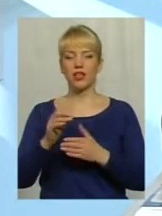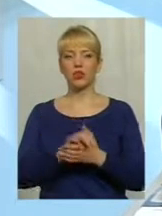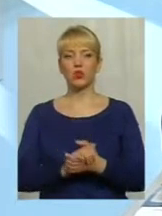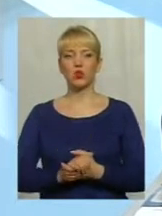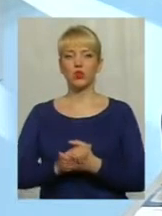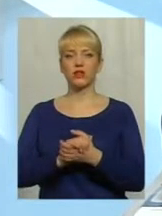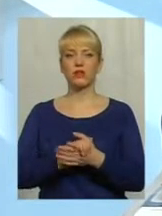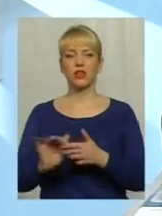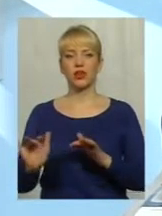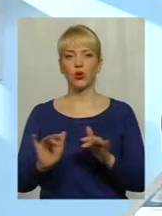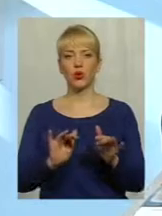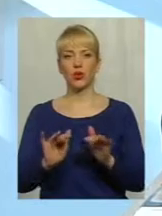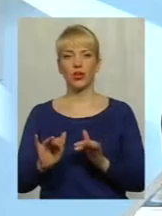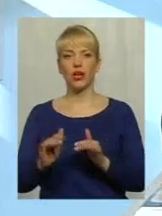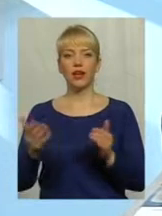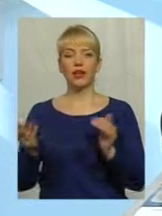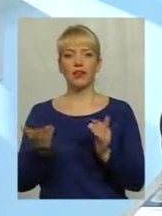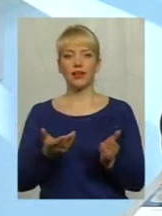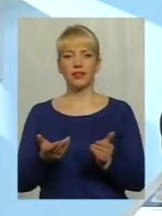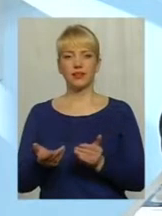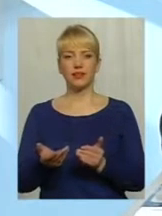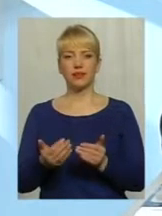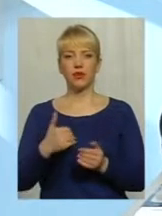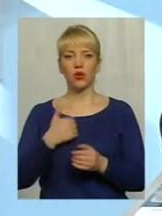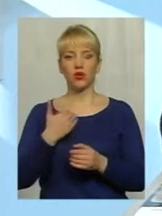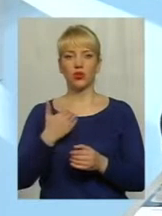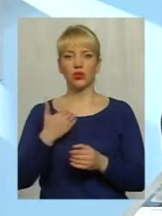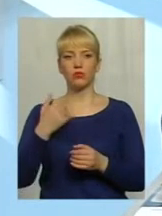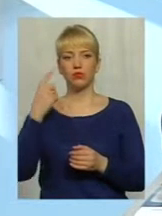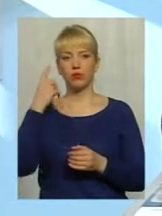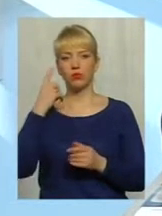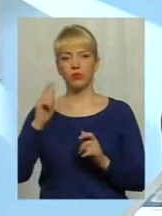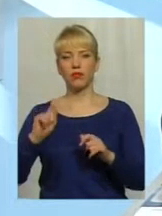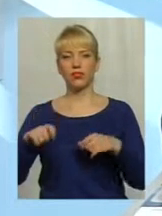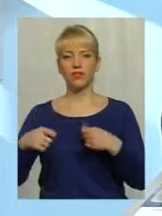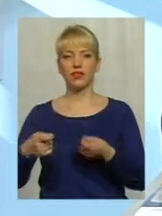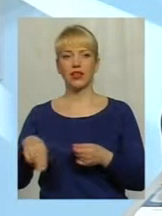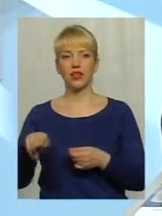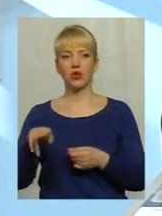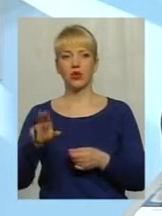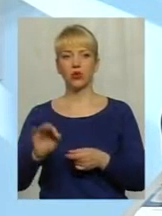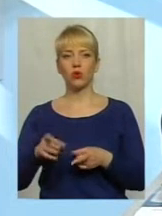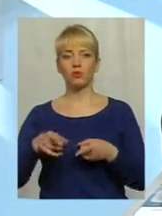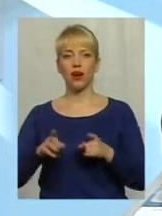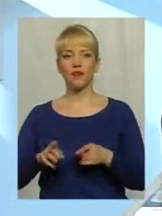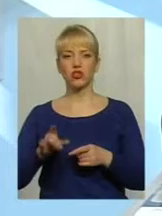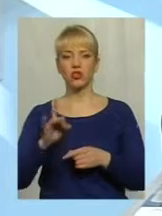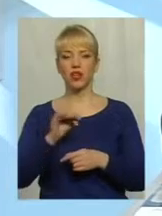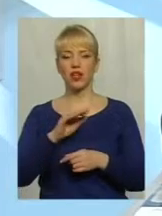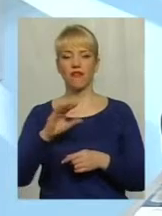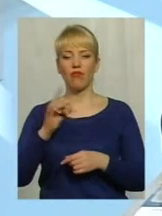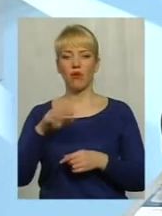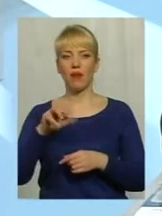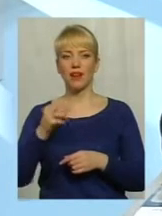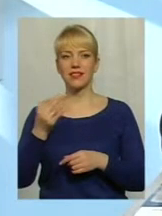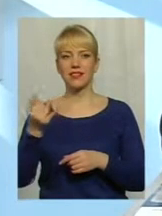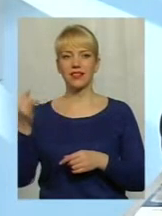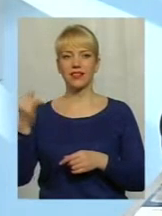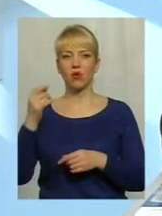рух, який, хочемо думати, призведе до справжньої реформації України,